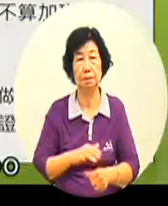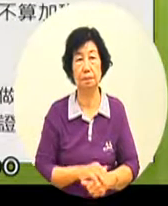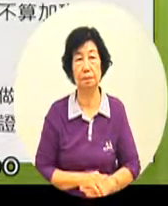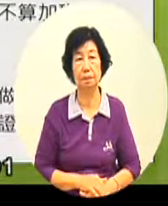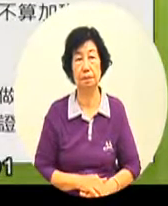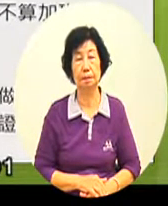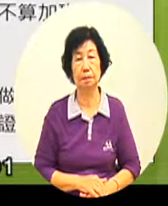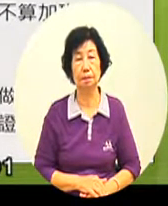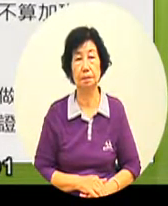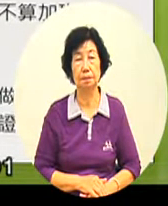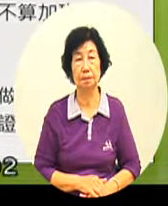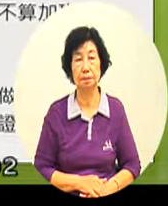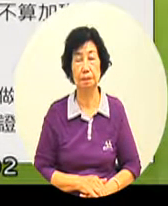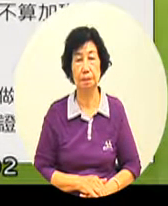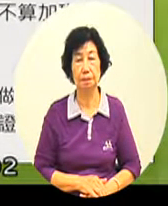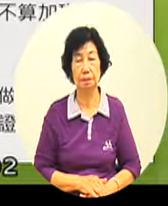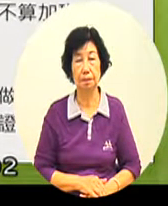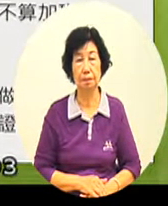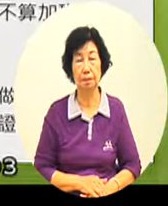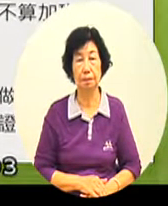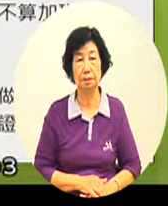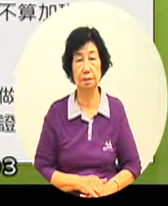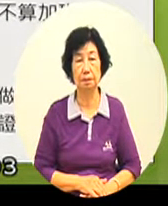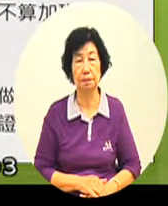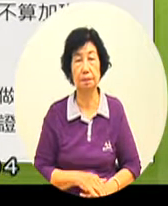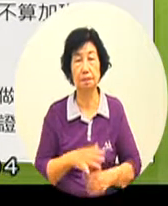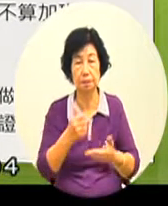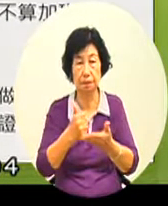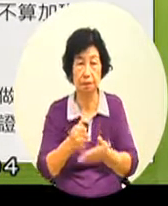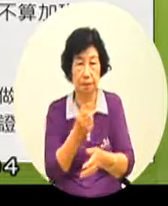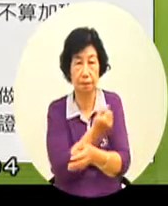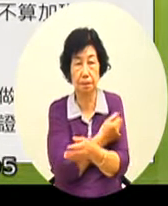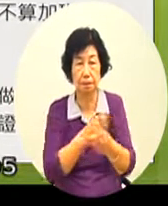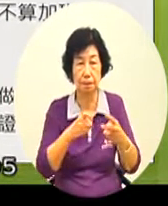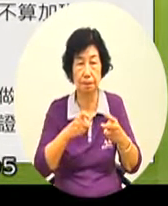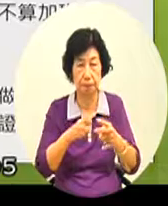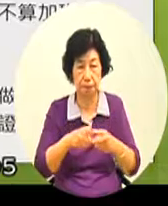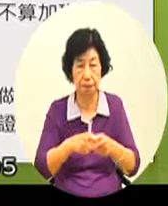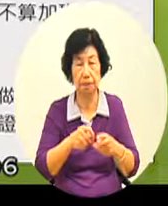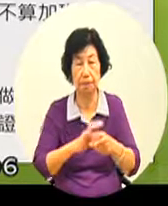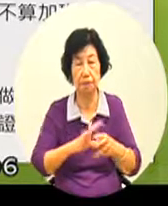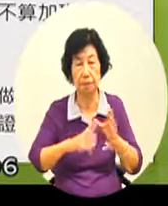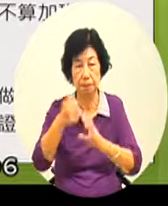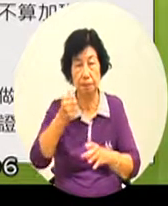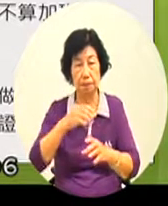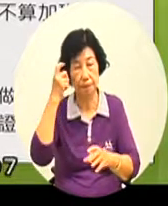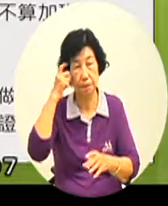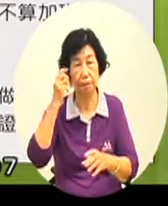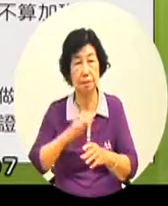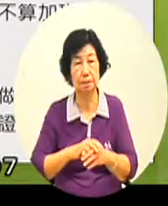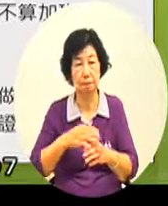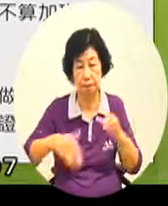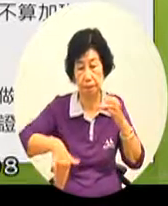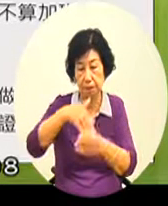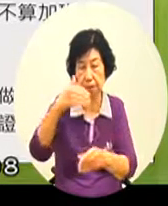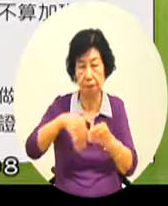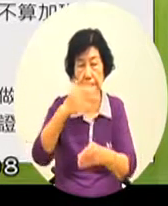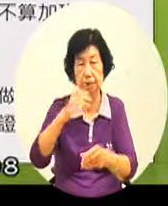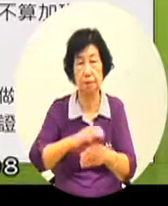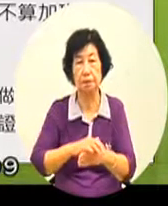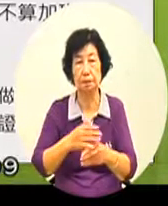哦，等于说要让我们劳工局回去思考一下，哦，刷卡时间超时，哦，但后来劳资双方他